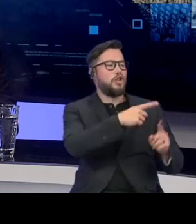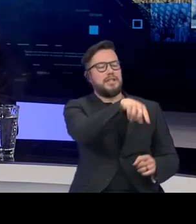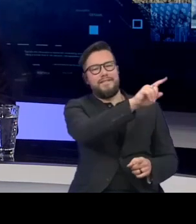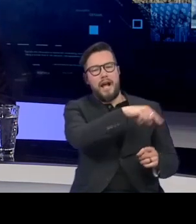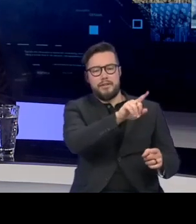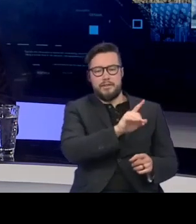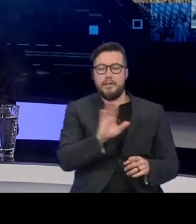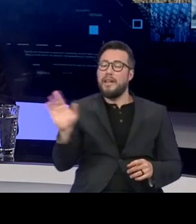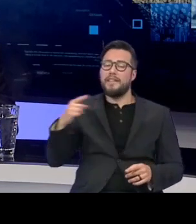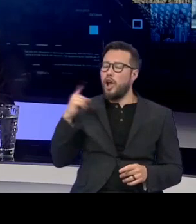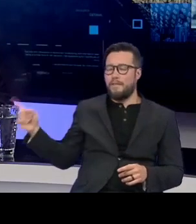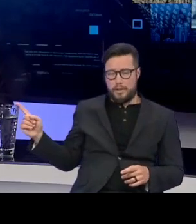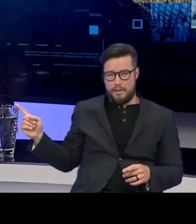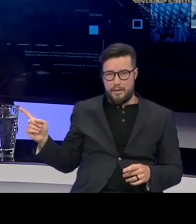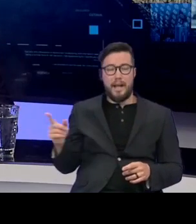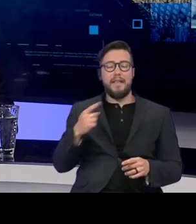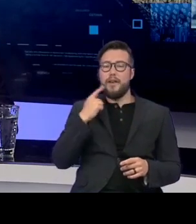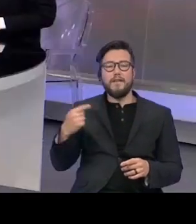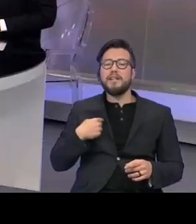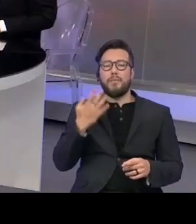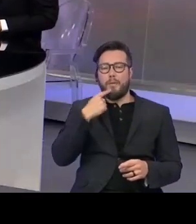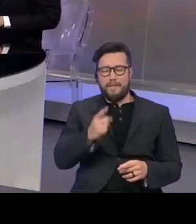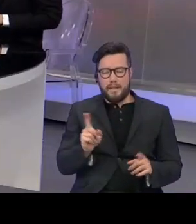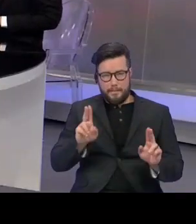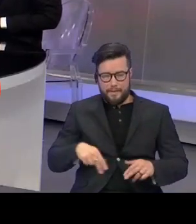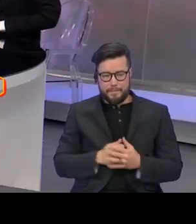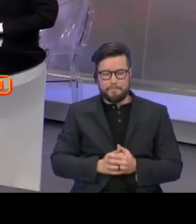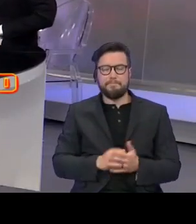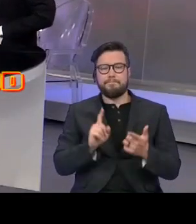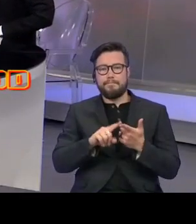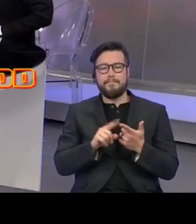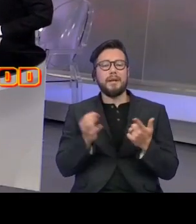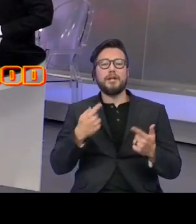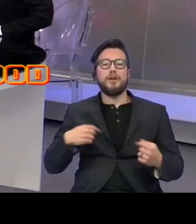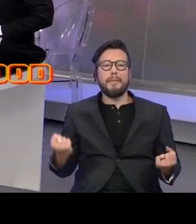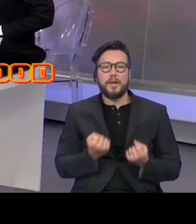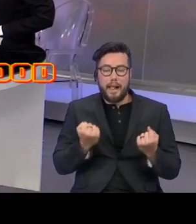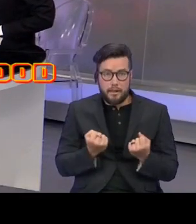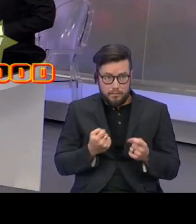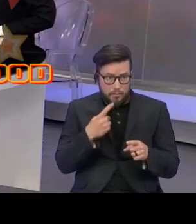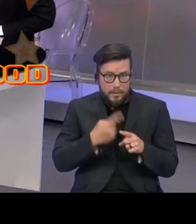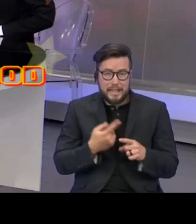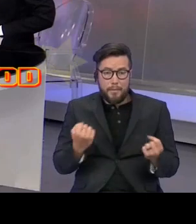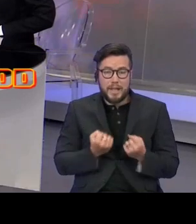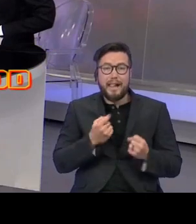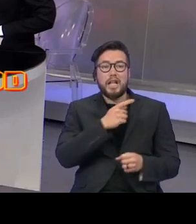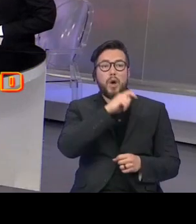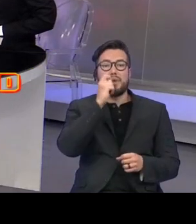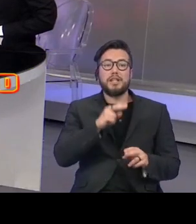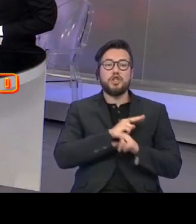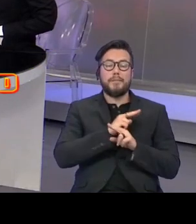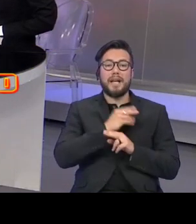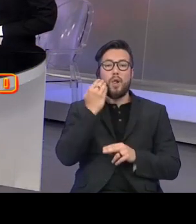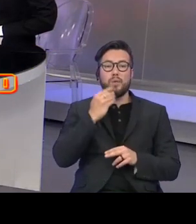predstaviteľov. Tak a nehovorte, že som takúto vec povedal. Po ďalšie, prečo sme sa ponáhľali? No kvôli tomu sme sa ponáhľali, že na Ukrajine zomierajú ľudia